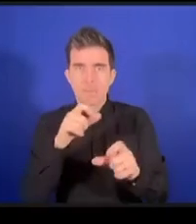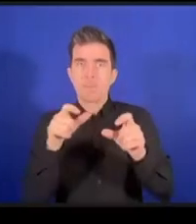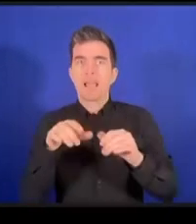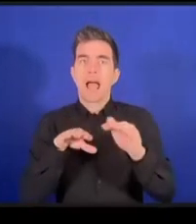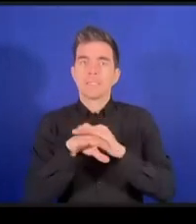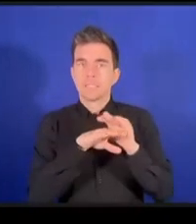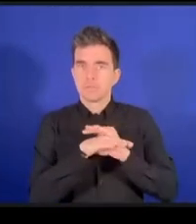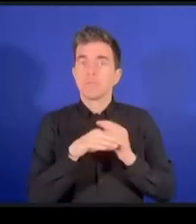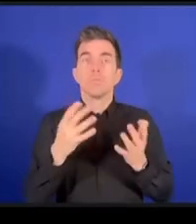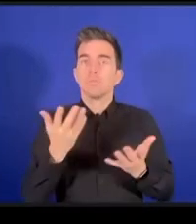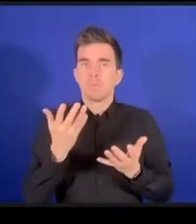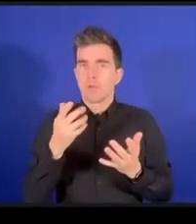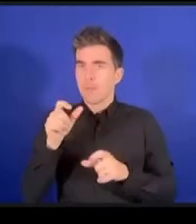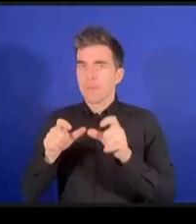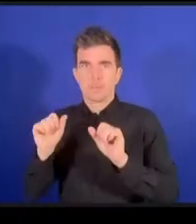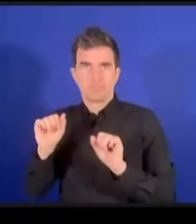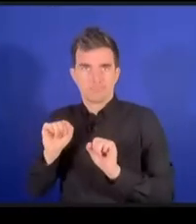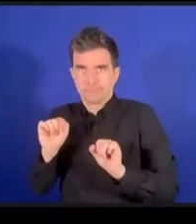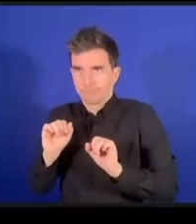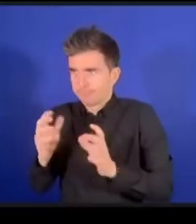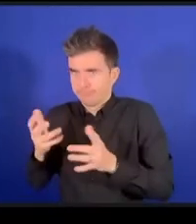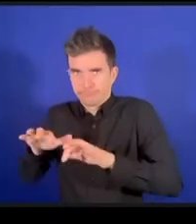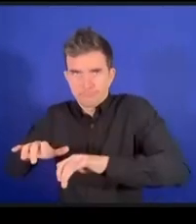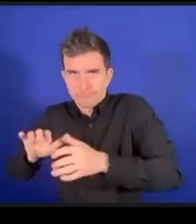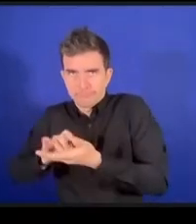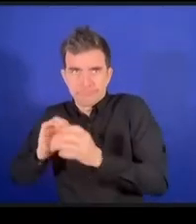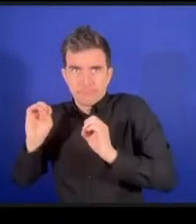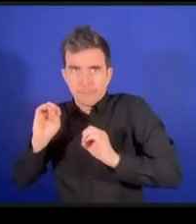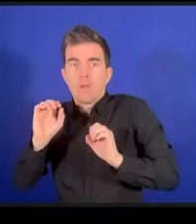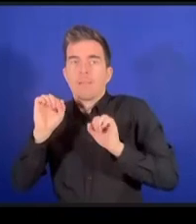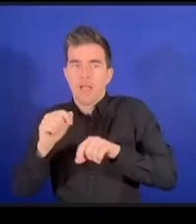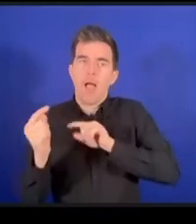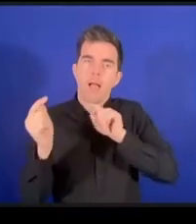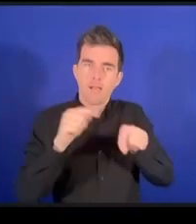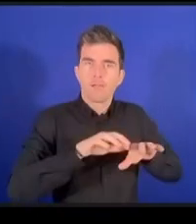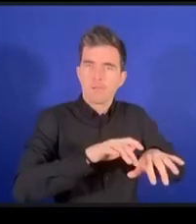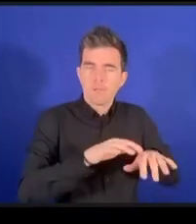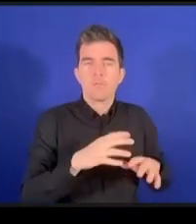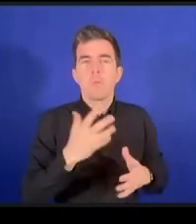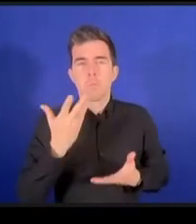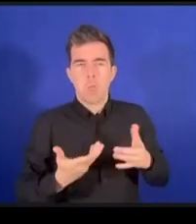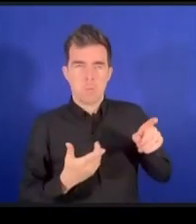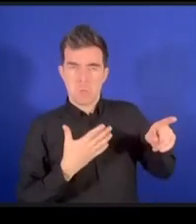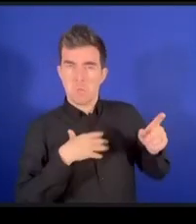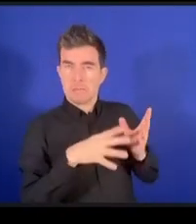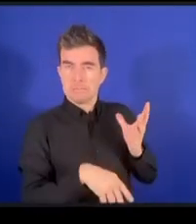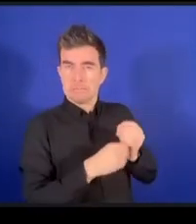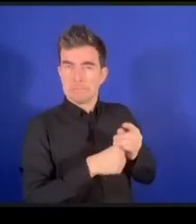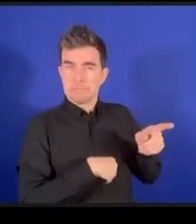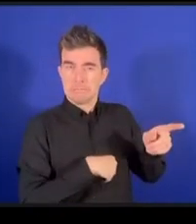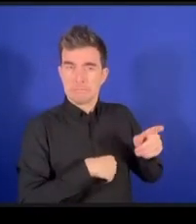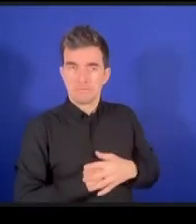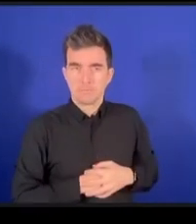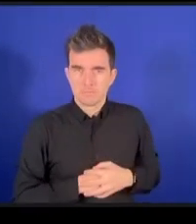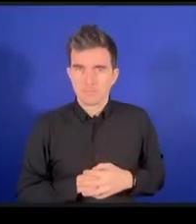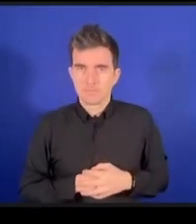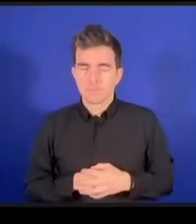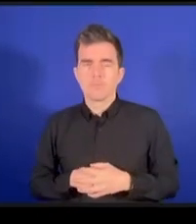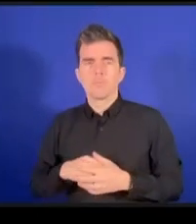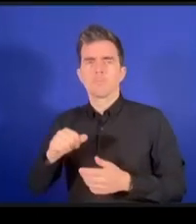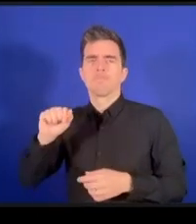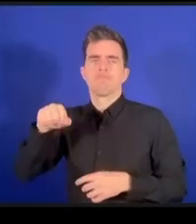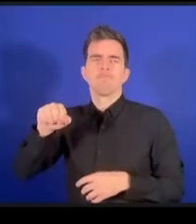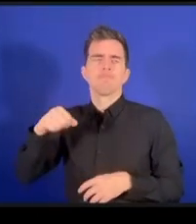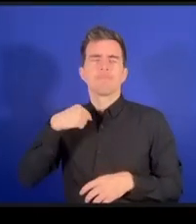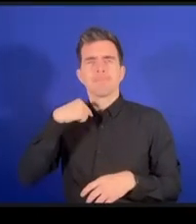нас этого доступа не было бы Маркос что вы можете добавить Мы всегда говорим что сложно найти общий знаменатель для